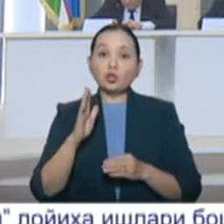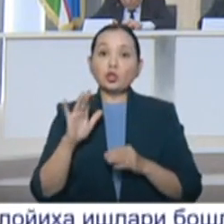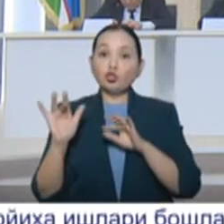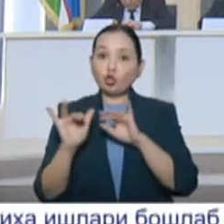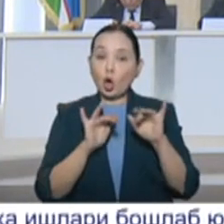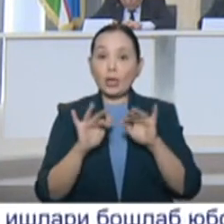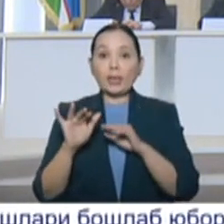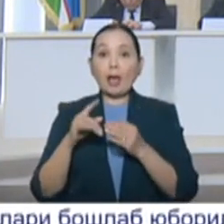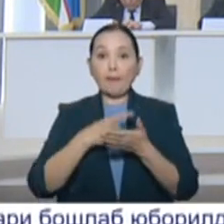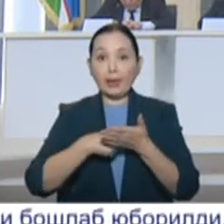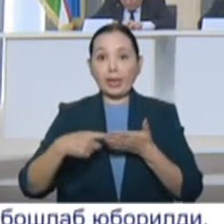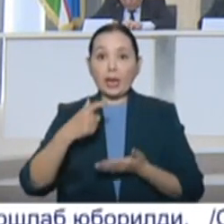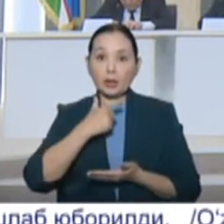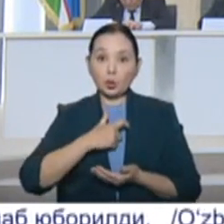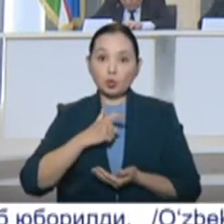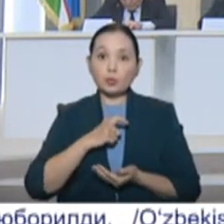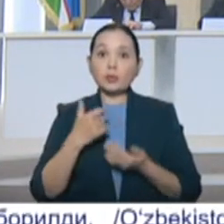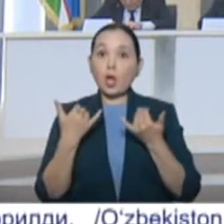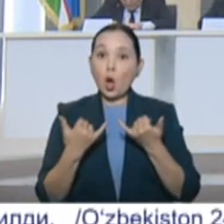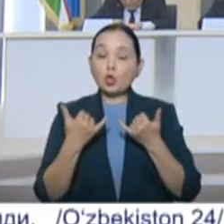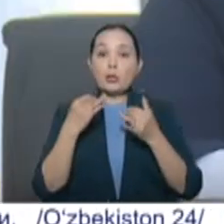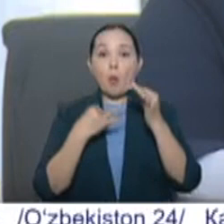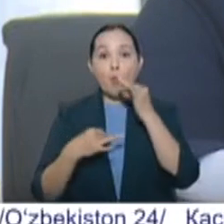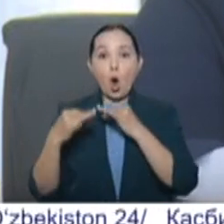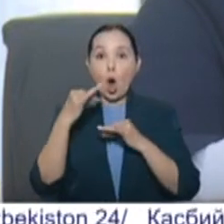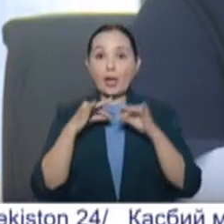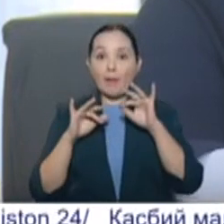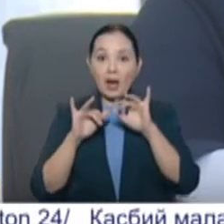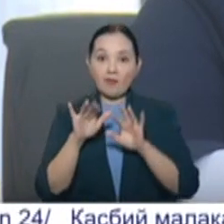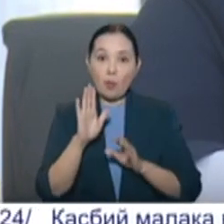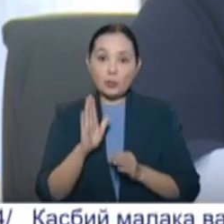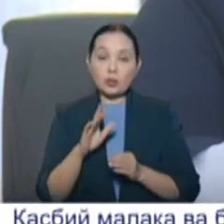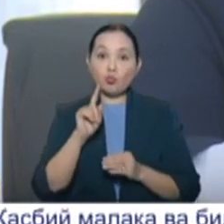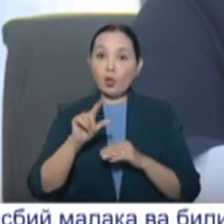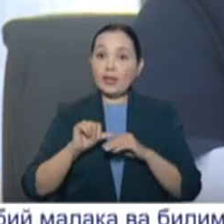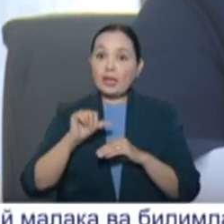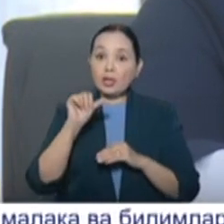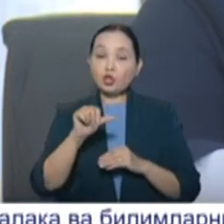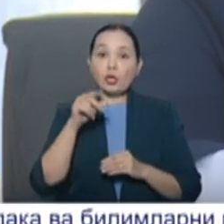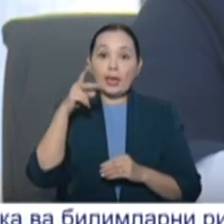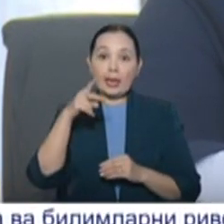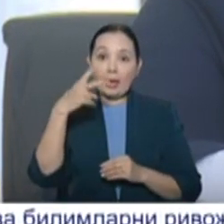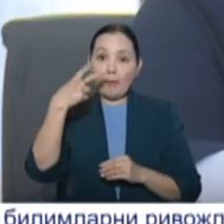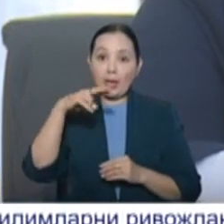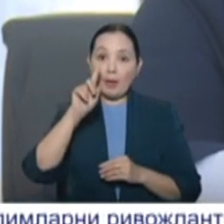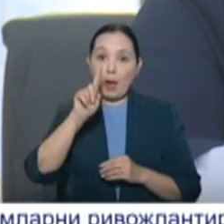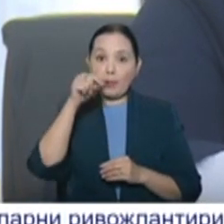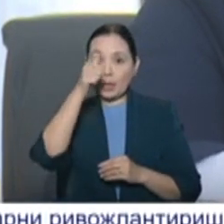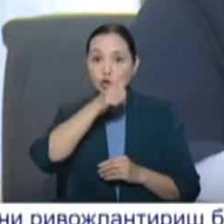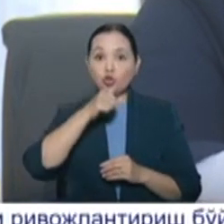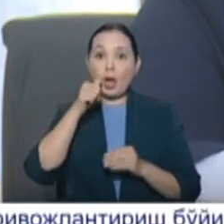chora-tadbirlarni belgiladik o'zimizga. Hozir muhokama qilamiz. Bundan tashqari 2021